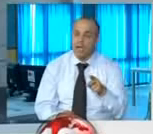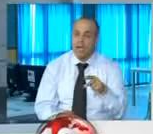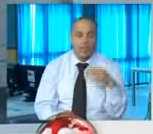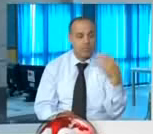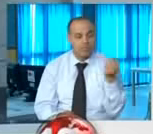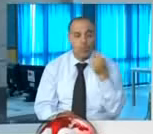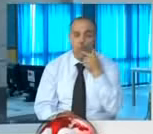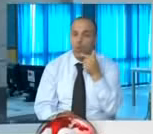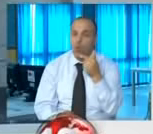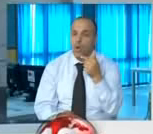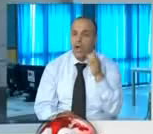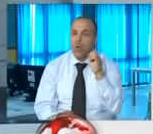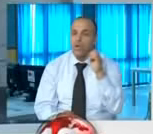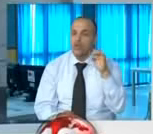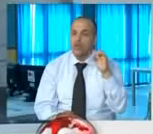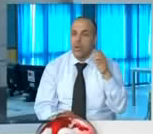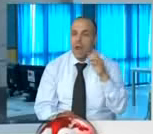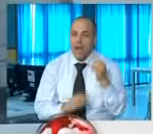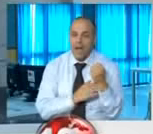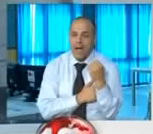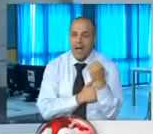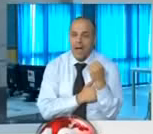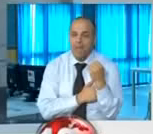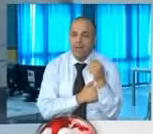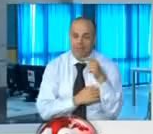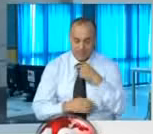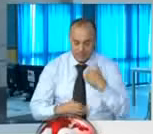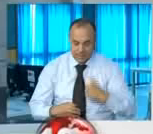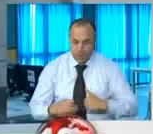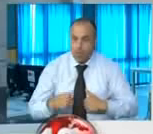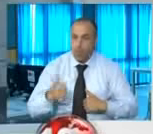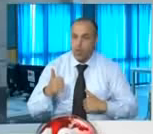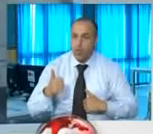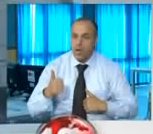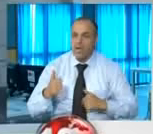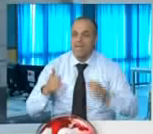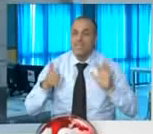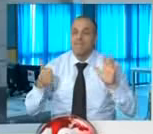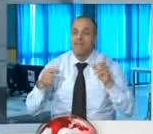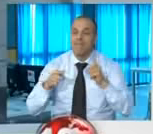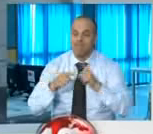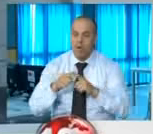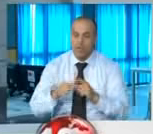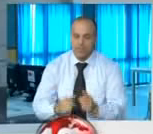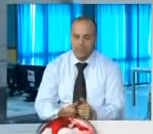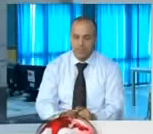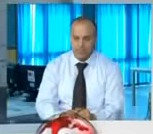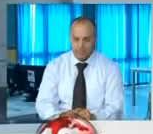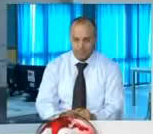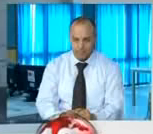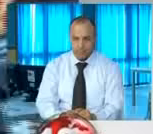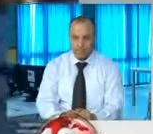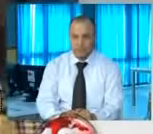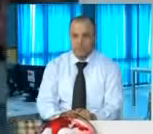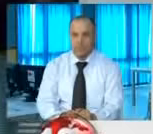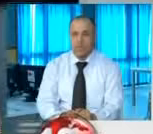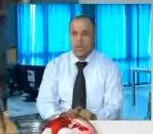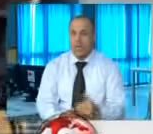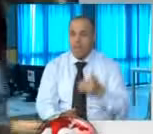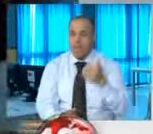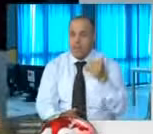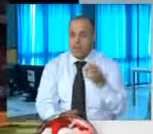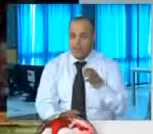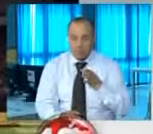توج غوانغزو بلقب الدوري الصيني الممتاز للمرة السادسة على التوالي. بعد أن كان في